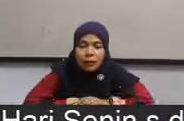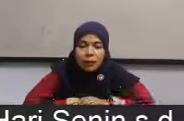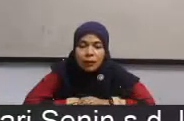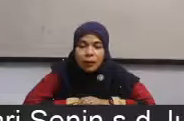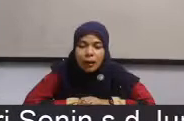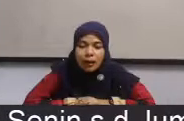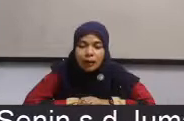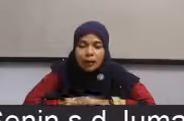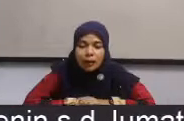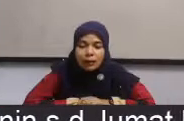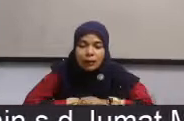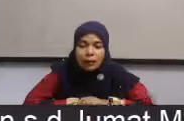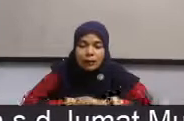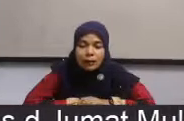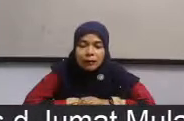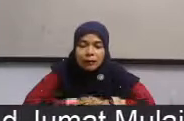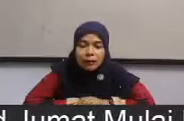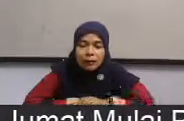Thailand